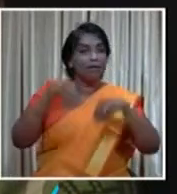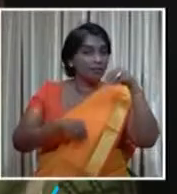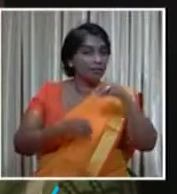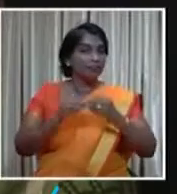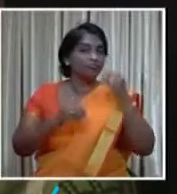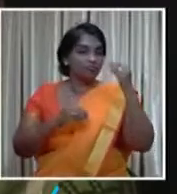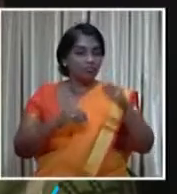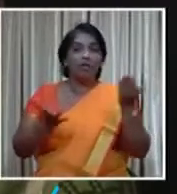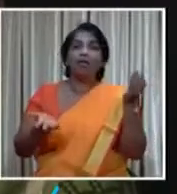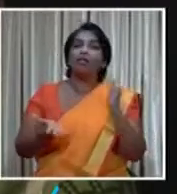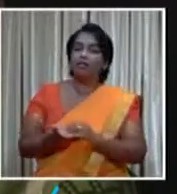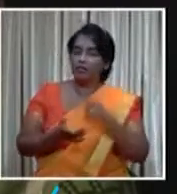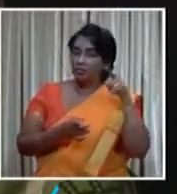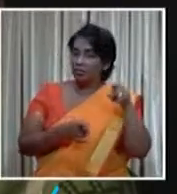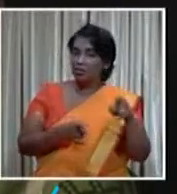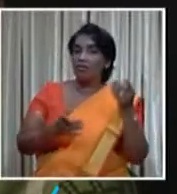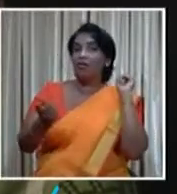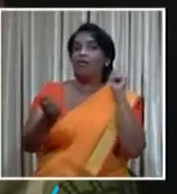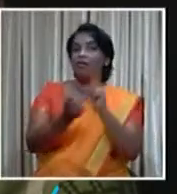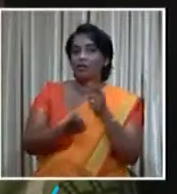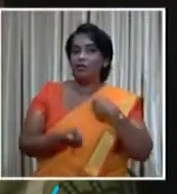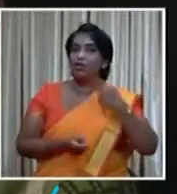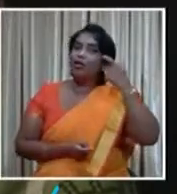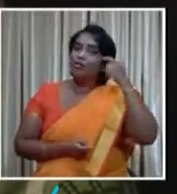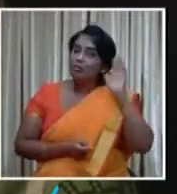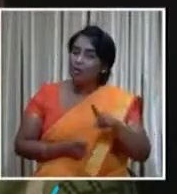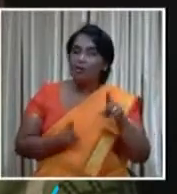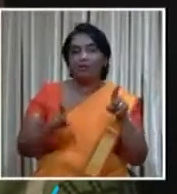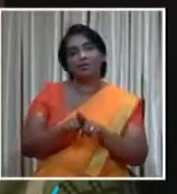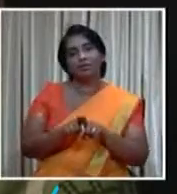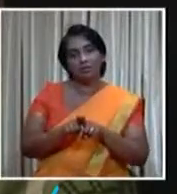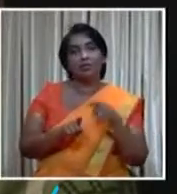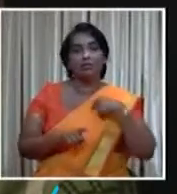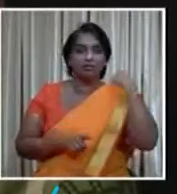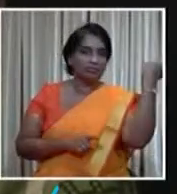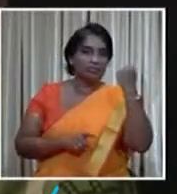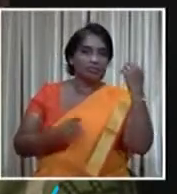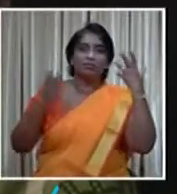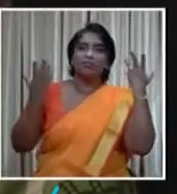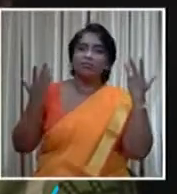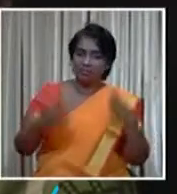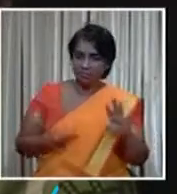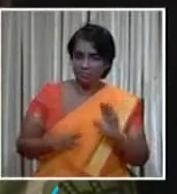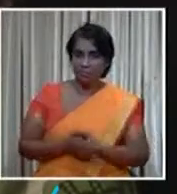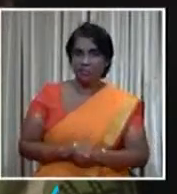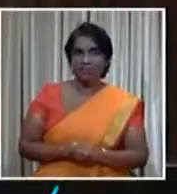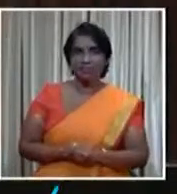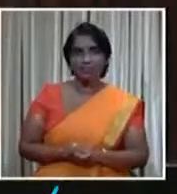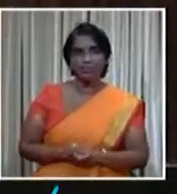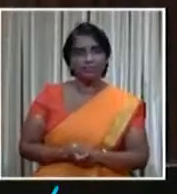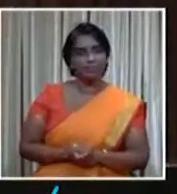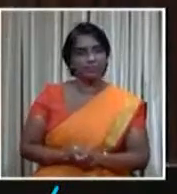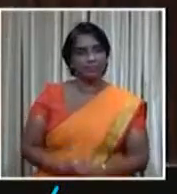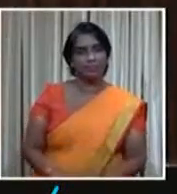මැතිවරණයකදී නැවතත් එතුමන්ව හමු වීමේ බලාපොරොත්තුව සහිතව මගේ වචන ස්වල්පය මා අවසන් කරනවා.